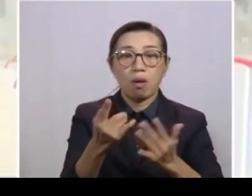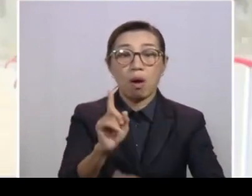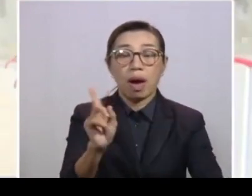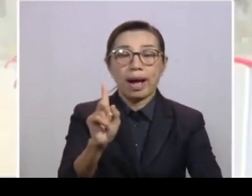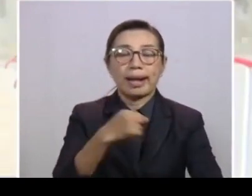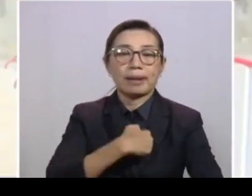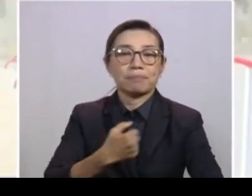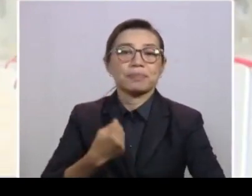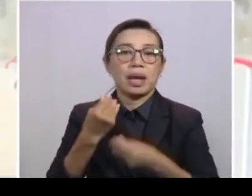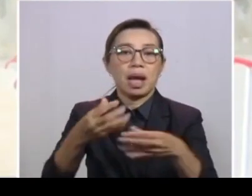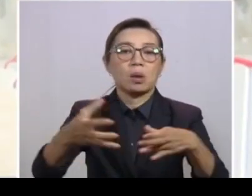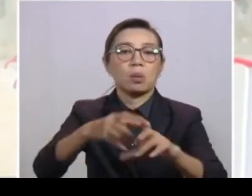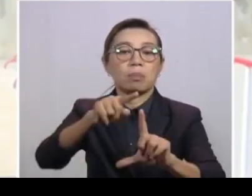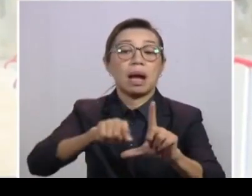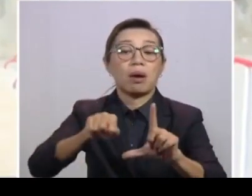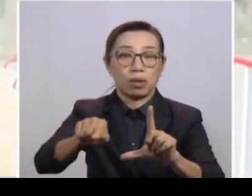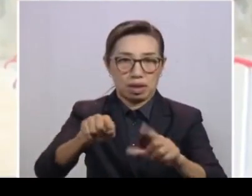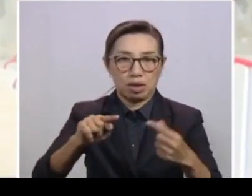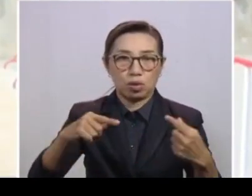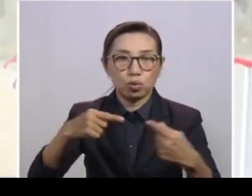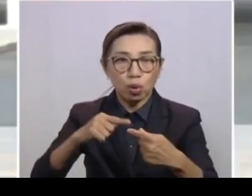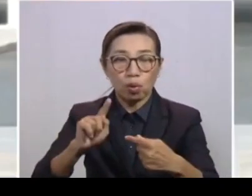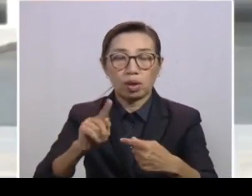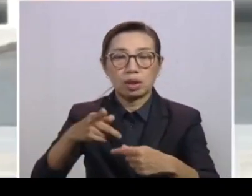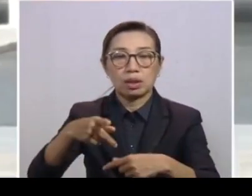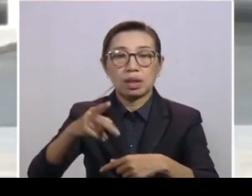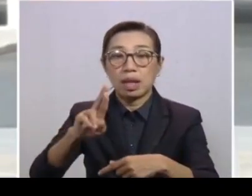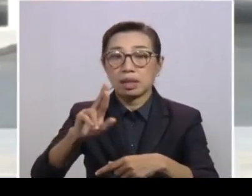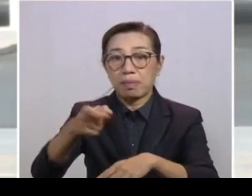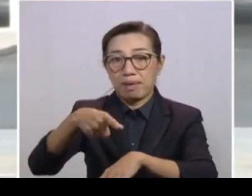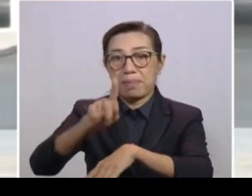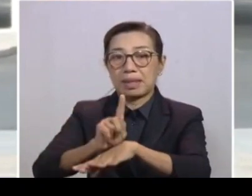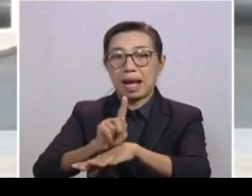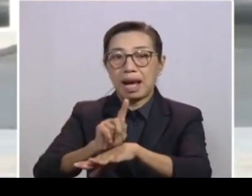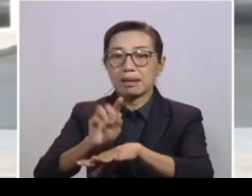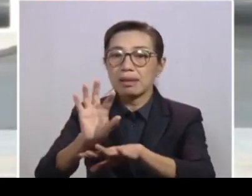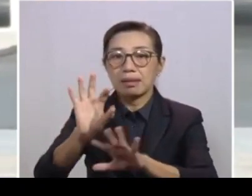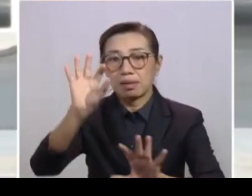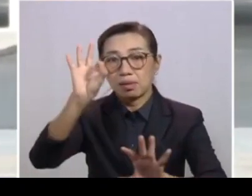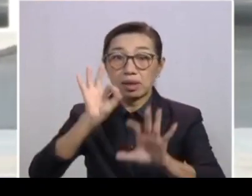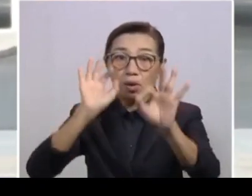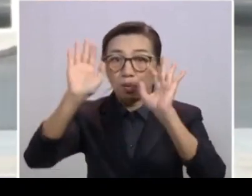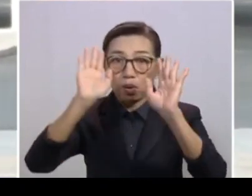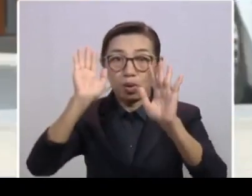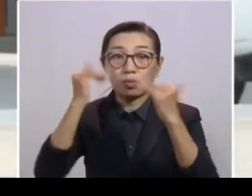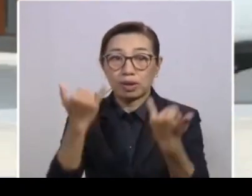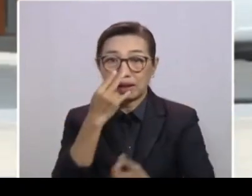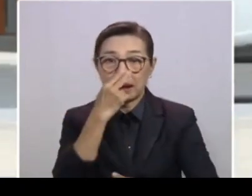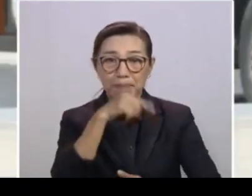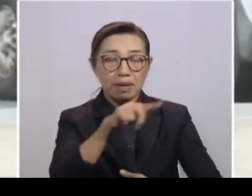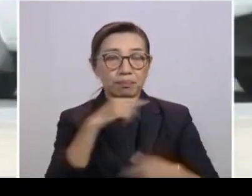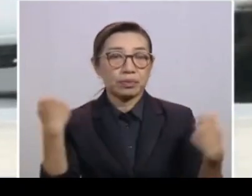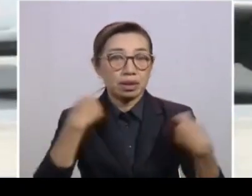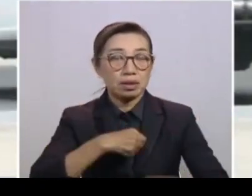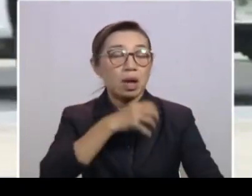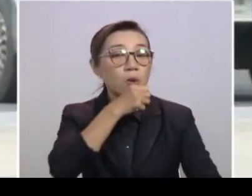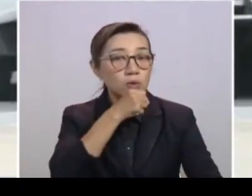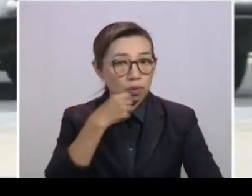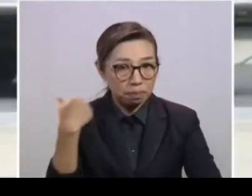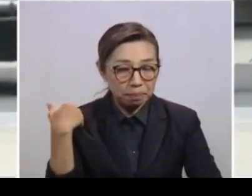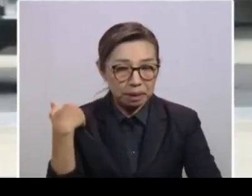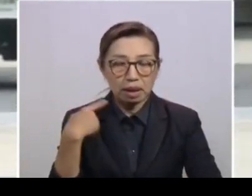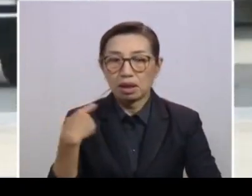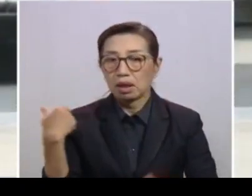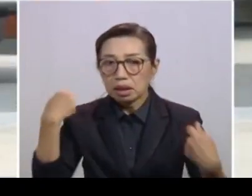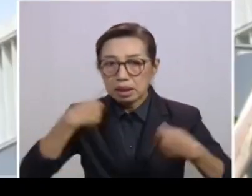ถ้าก้าวไกลนะครับในการเลือกประธานสภาในวันนี้นะฮะส่วนใหญ่ก็อย่างที่เห็นก็จะสวมเสื้อสีส้มบ้างหรือว่า